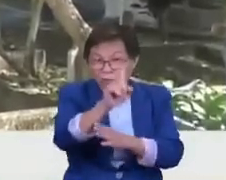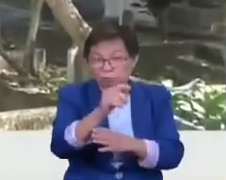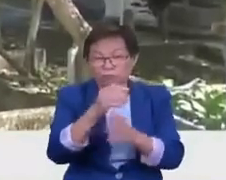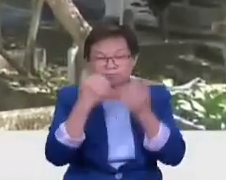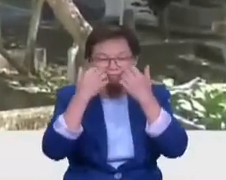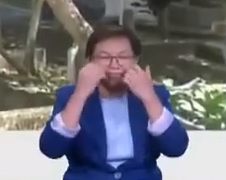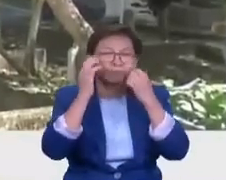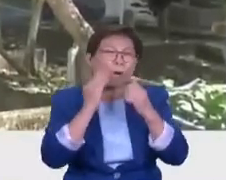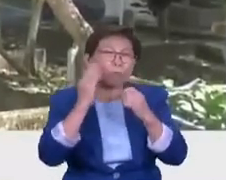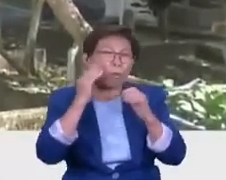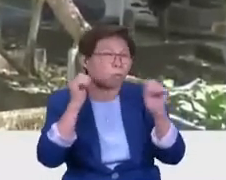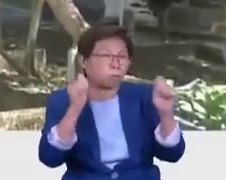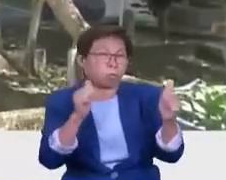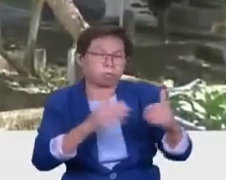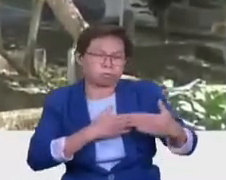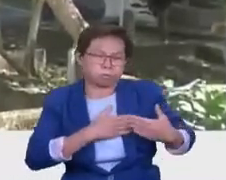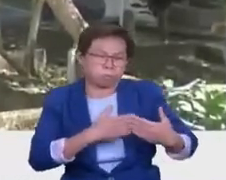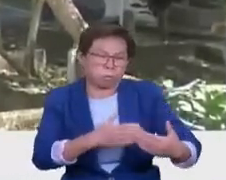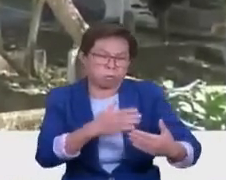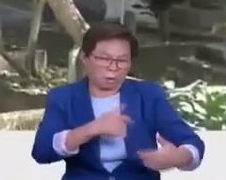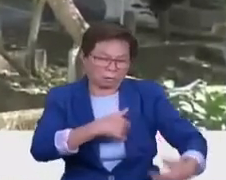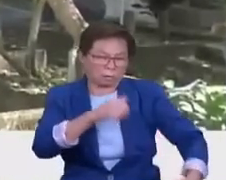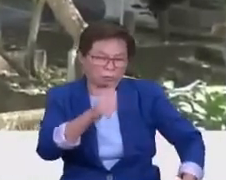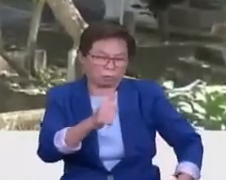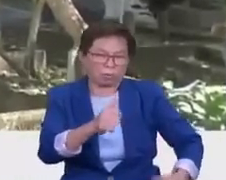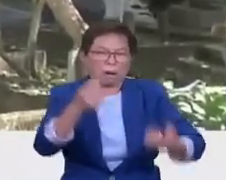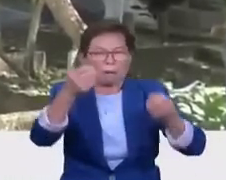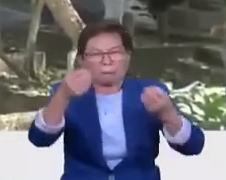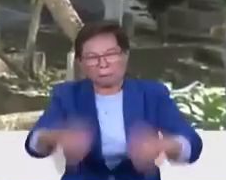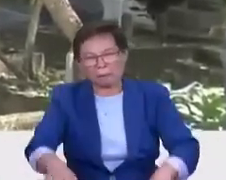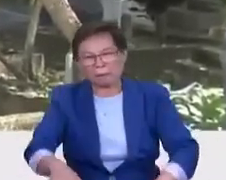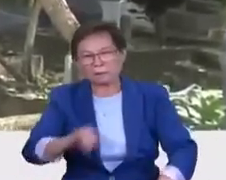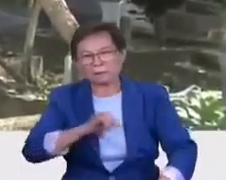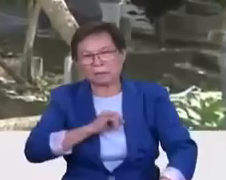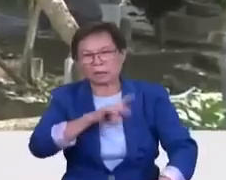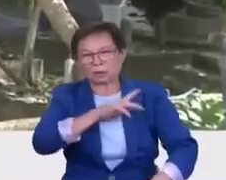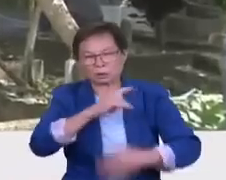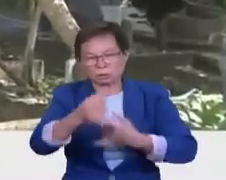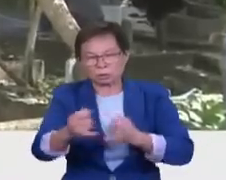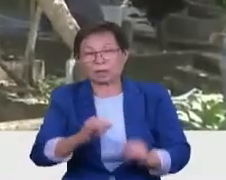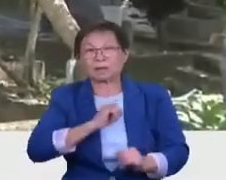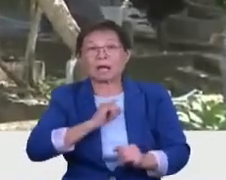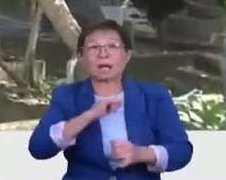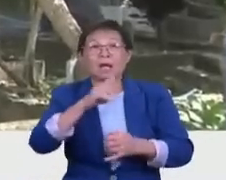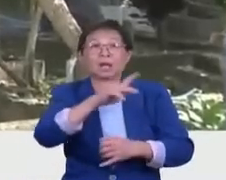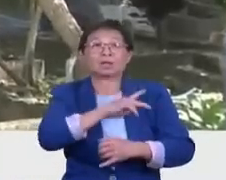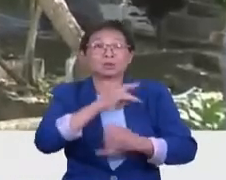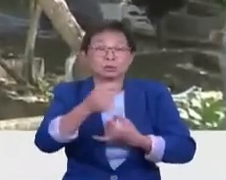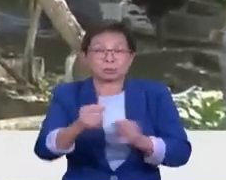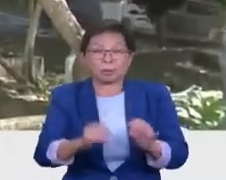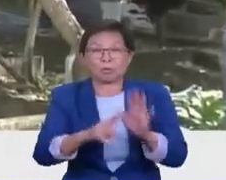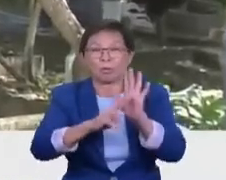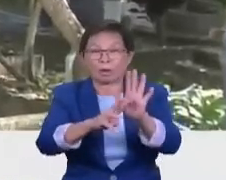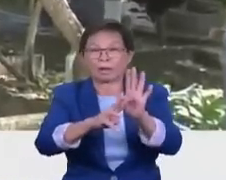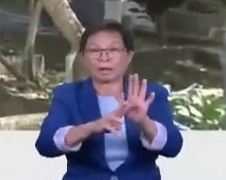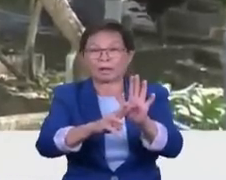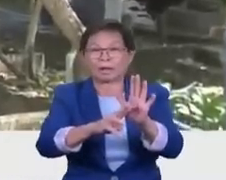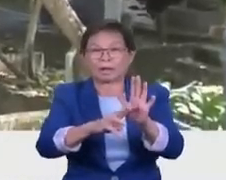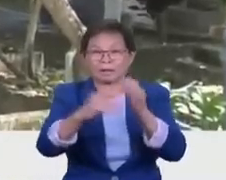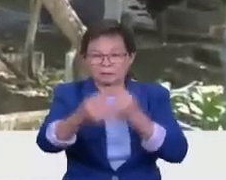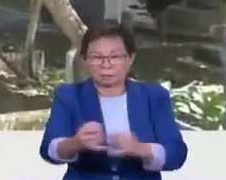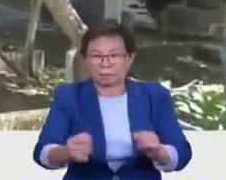berpengalaman dedikasi dan baik hati saya selaku ketua jawatan mewakili jabatan penyaran RTM